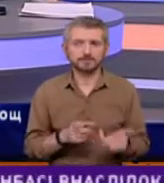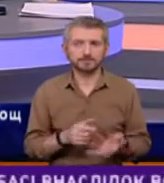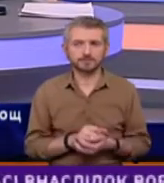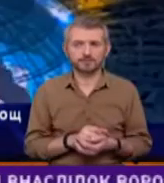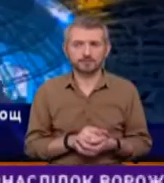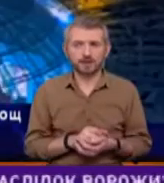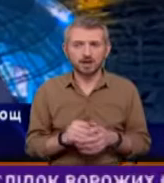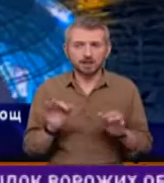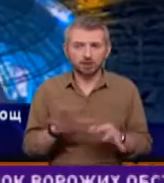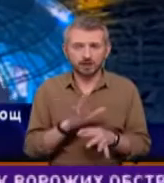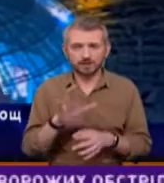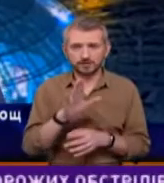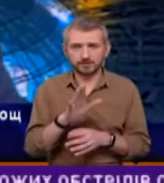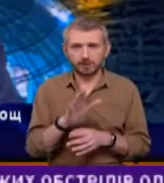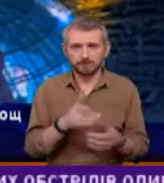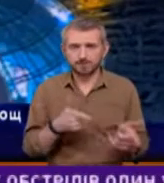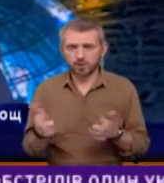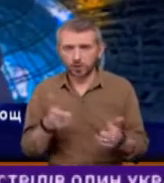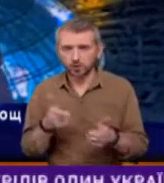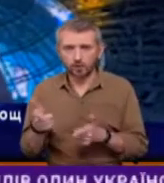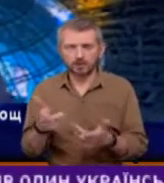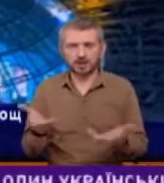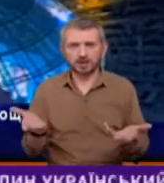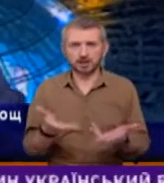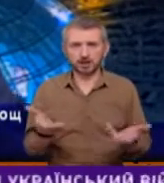не об'єктивна, суб'єктивна річ, підготовлена, яка